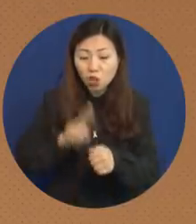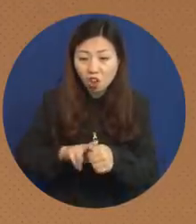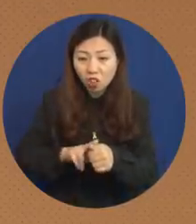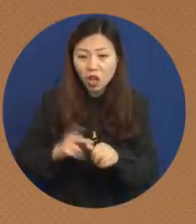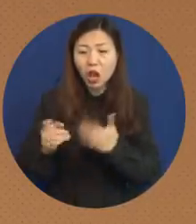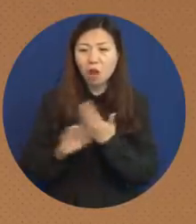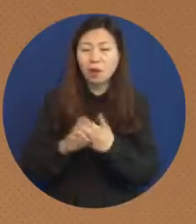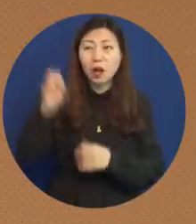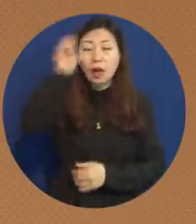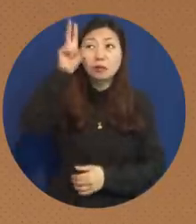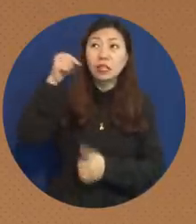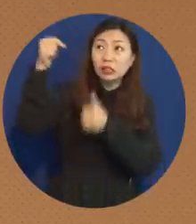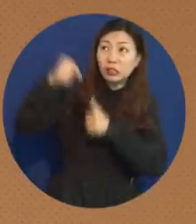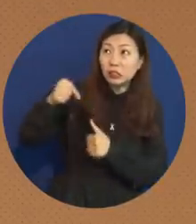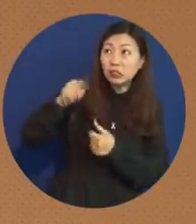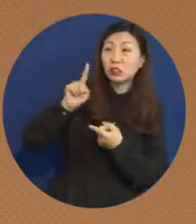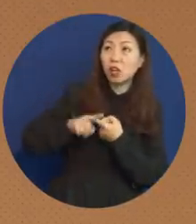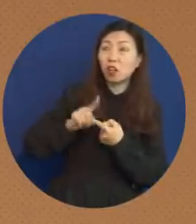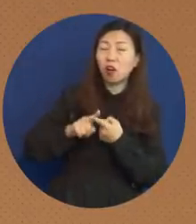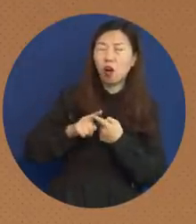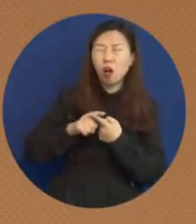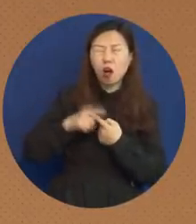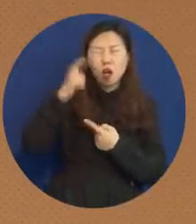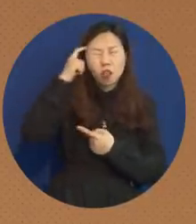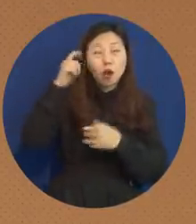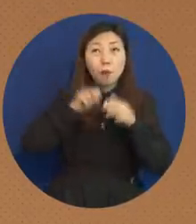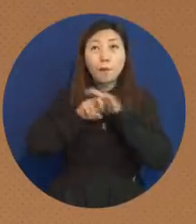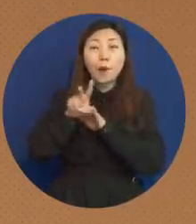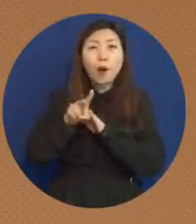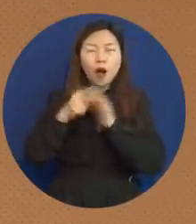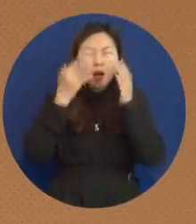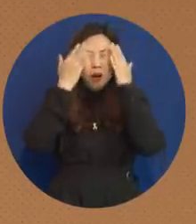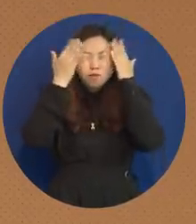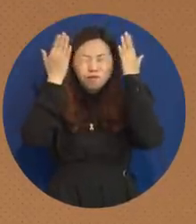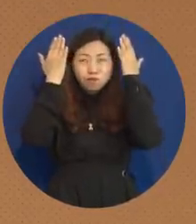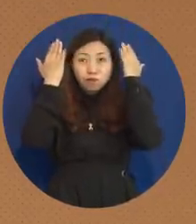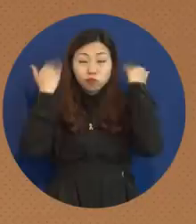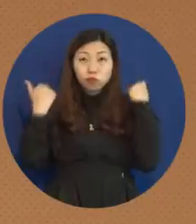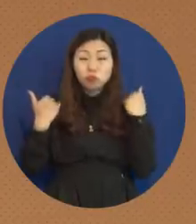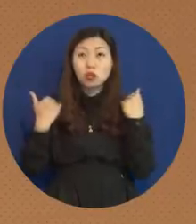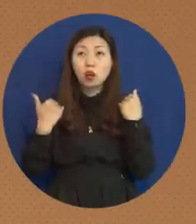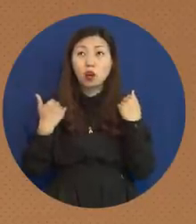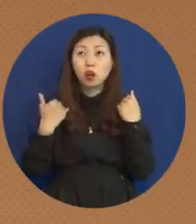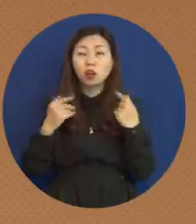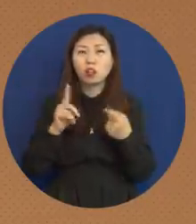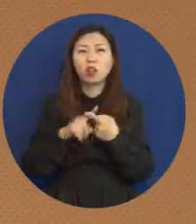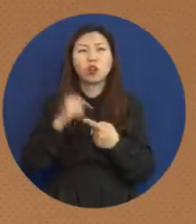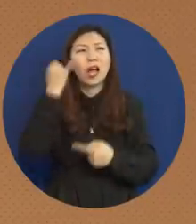갑자기 시키거나 하면 이렇게 백지가 되고, 해야 될지 모른다, 이런 사람은, 창조성이 좀 부족해요.